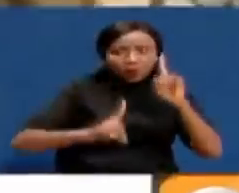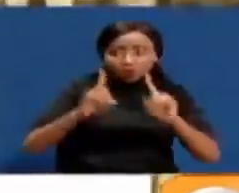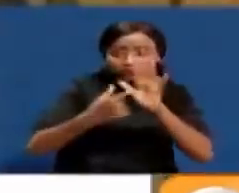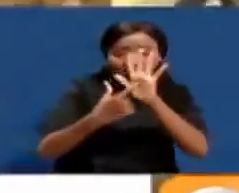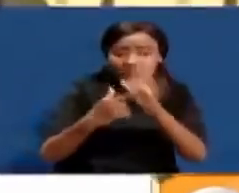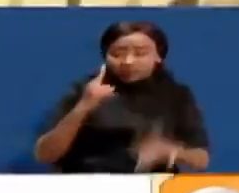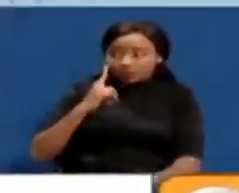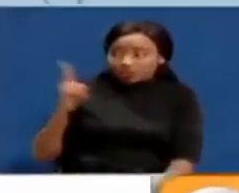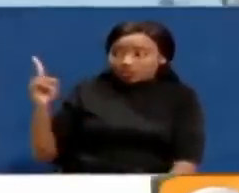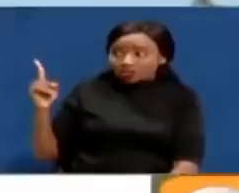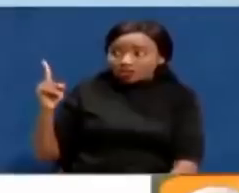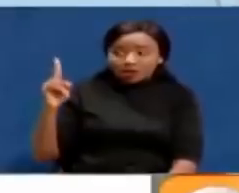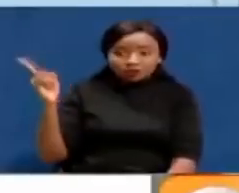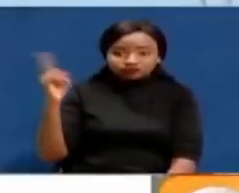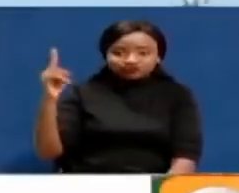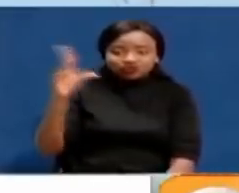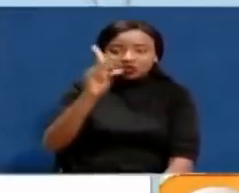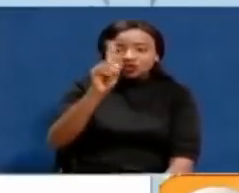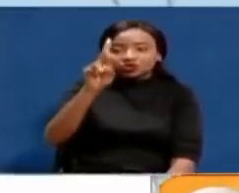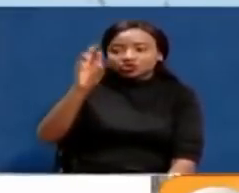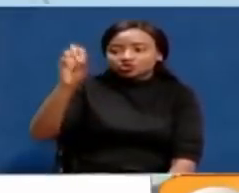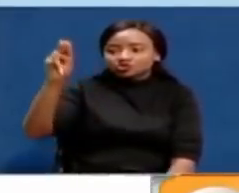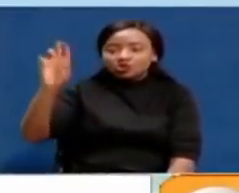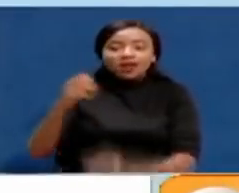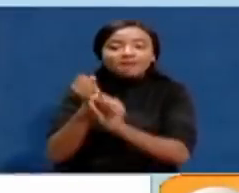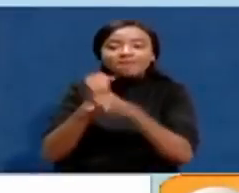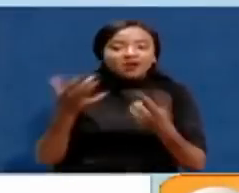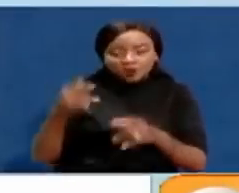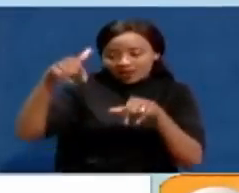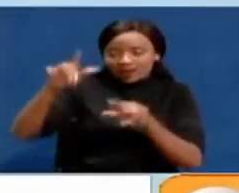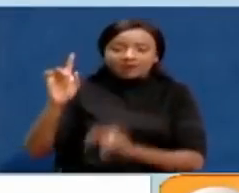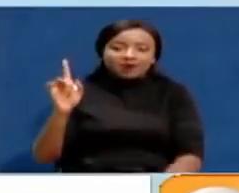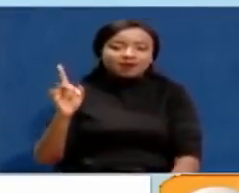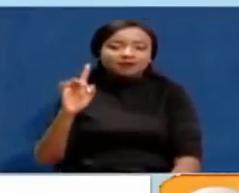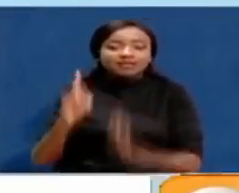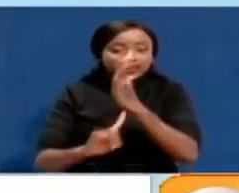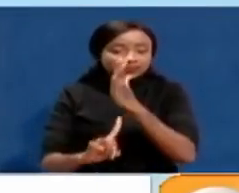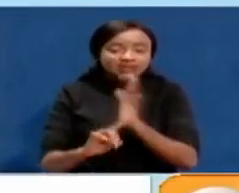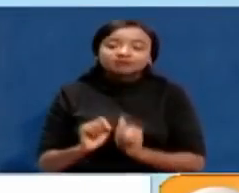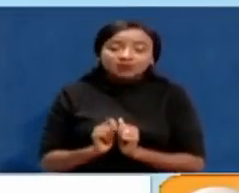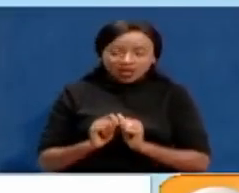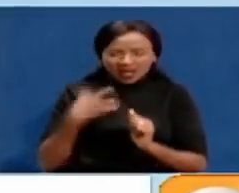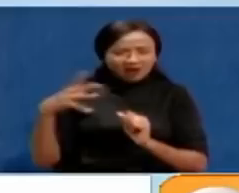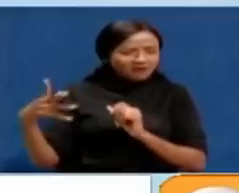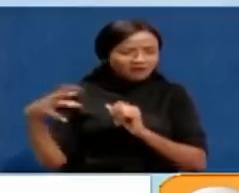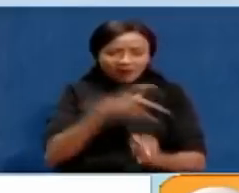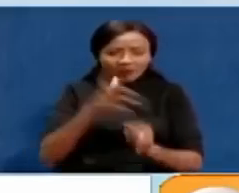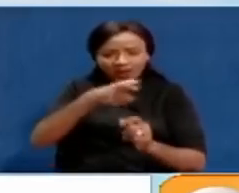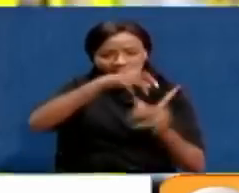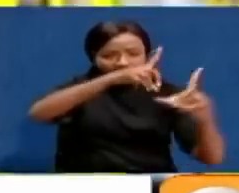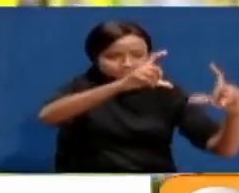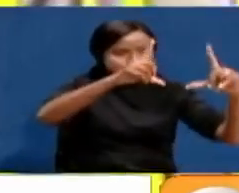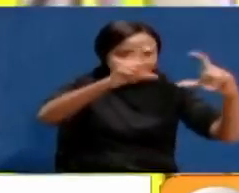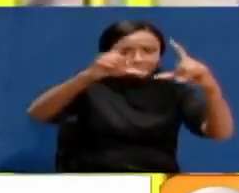ya kisasa ya kurushwa angani imetengenezwa hapa Manyani na ina uwezo wa kunasa kila picha kutoka angani.